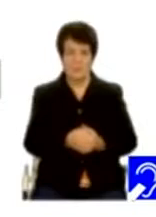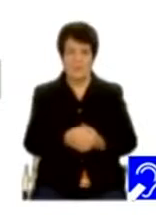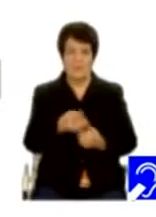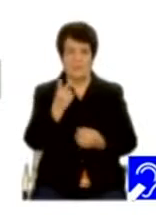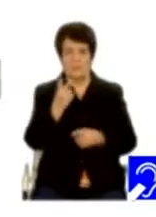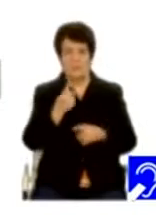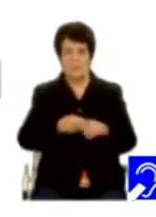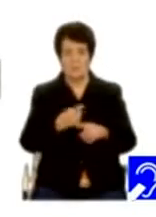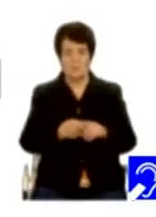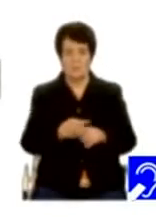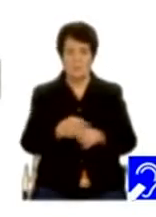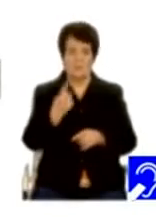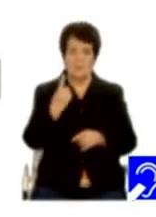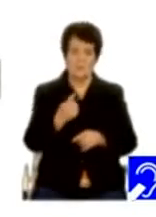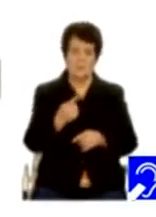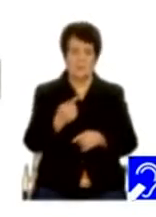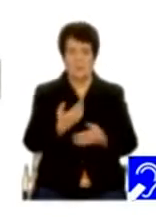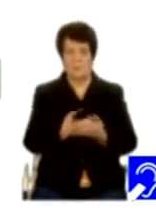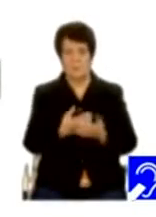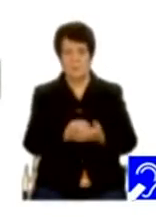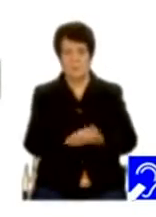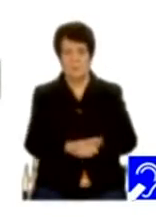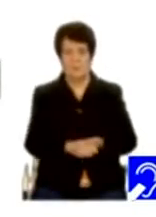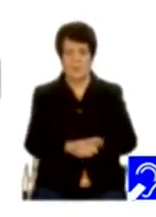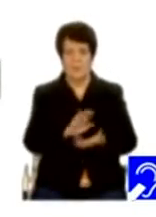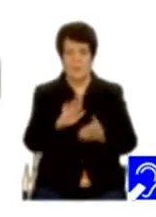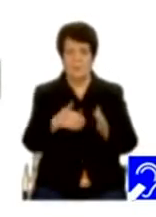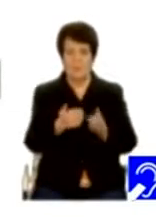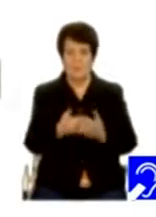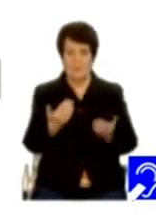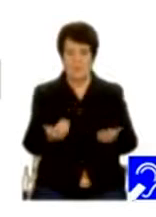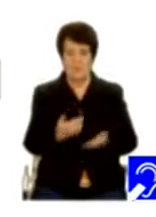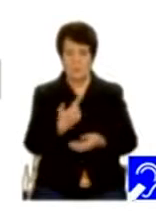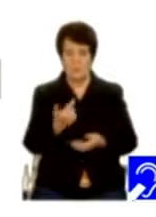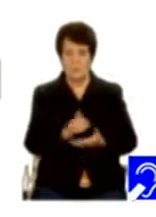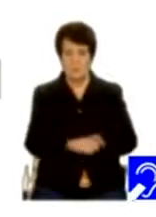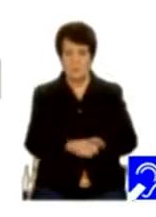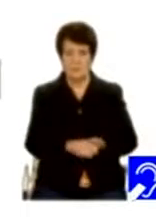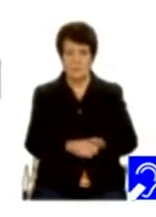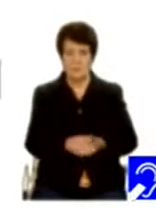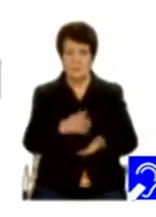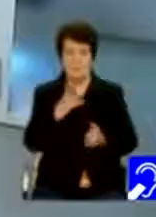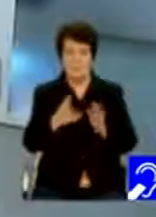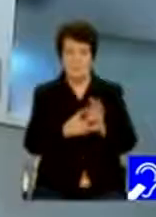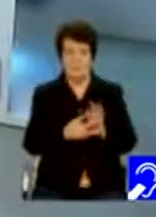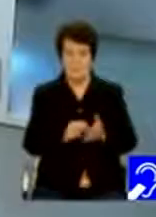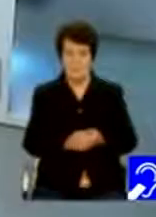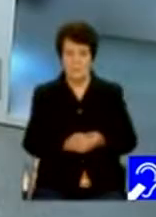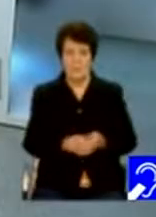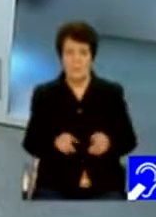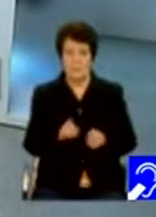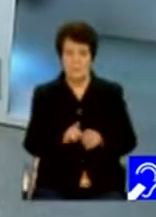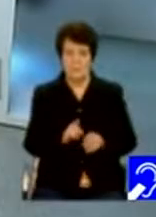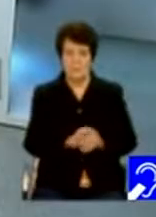2.5, aproape 2.5. Asta înseamnă că până acum noi nu existam, nu existam. Asta înseamnă